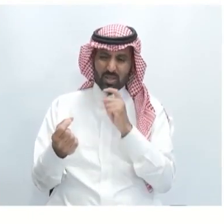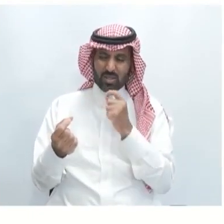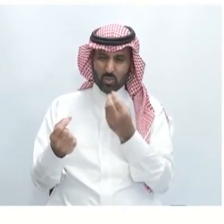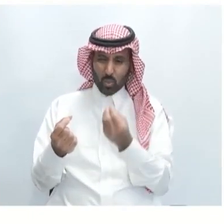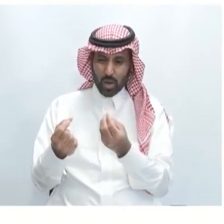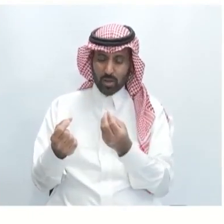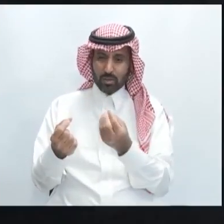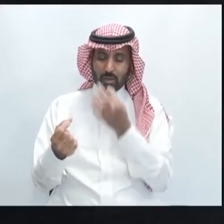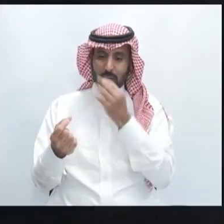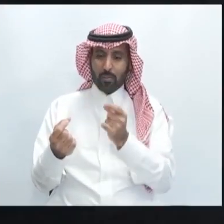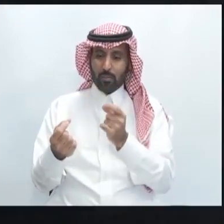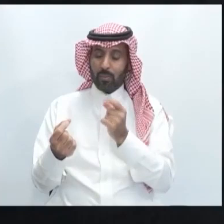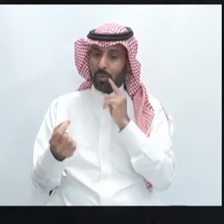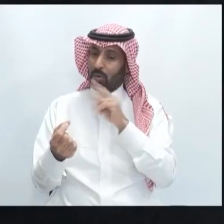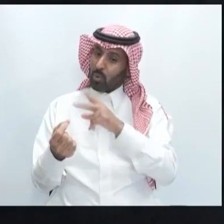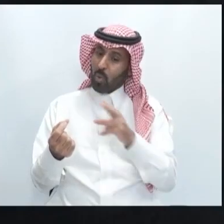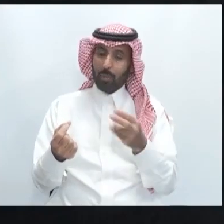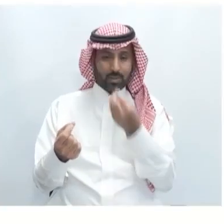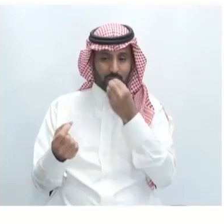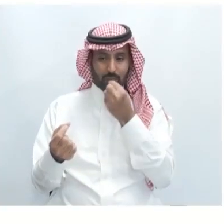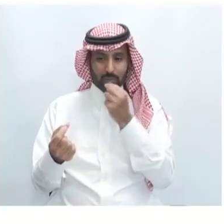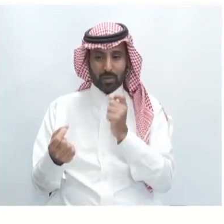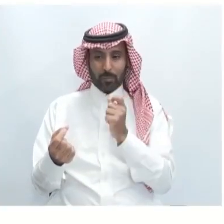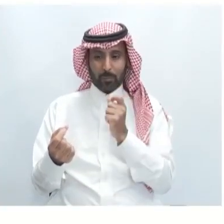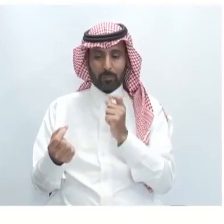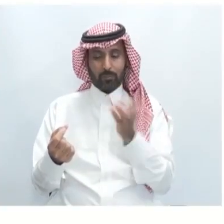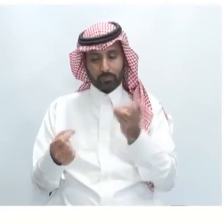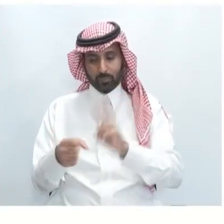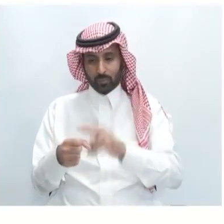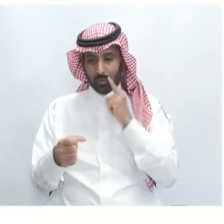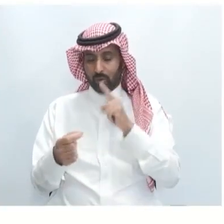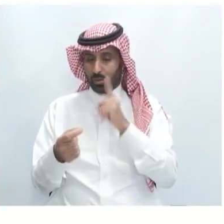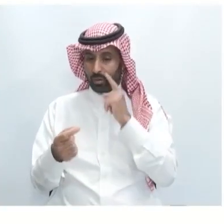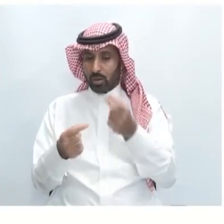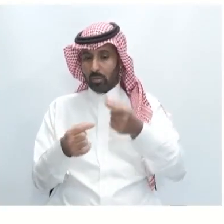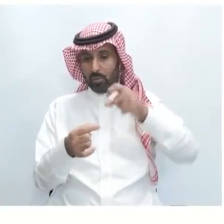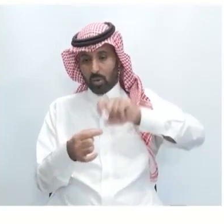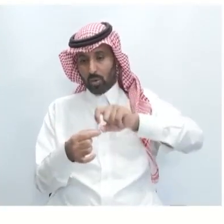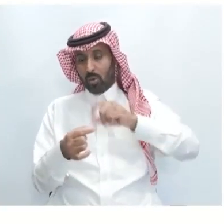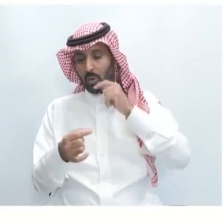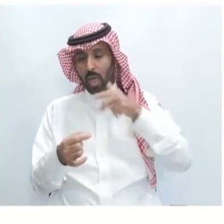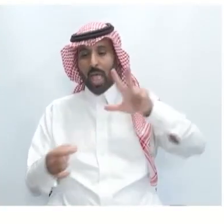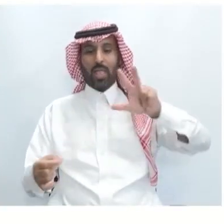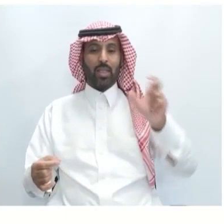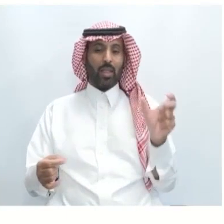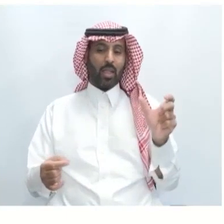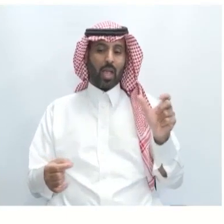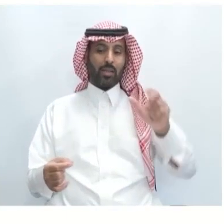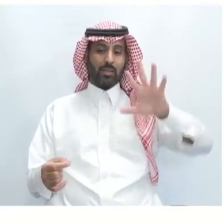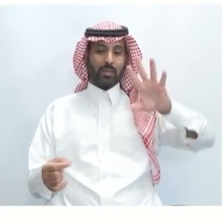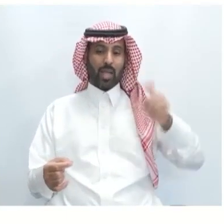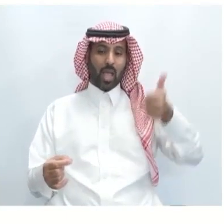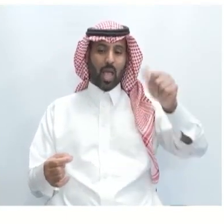سكر بسيط معنى ذلك ان هناك انواع من السكريات كرر الخطوات السابقه مستعملا محلول النشا عش ومعلق